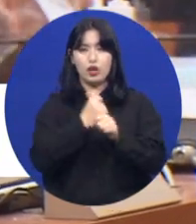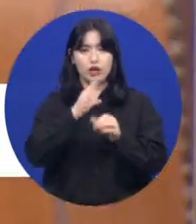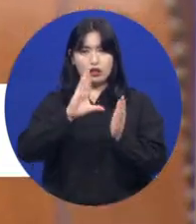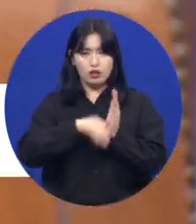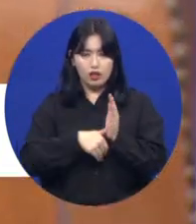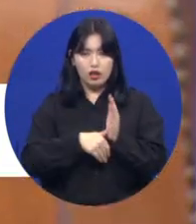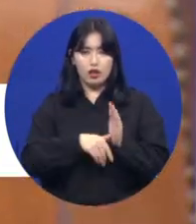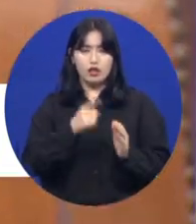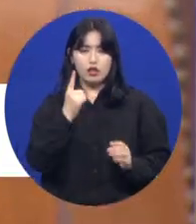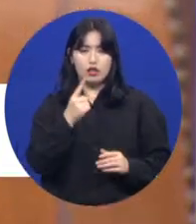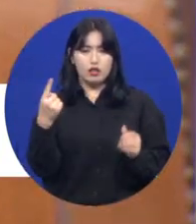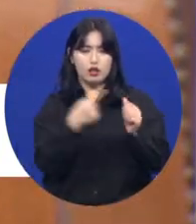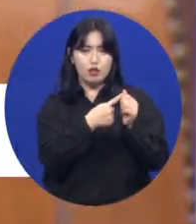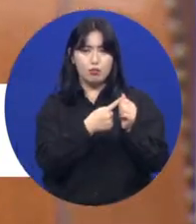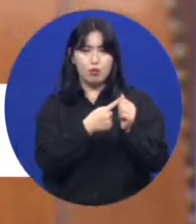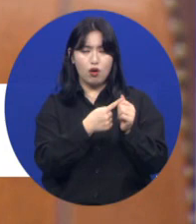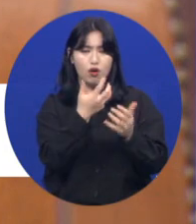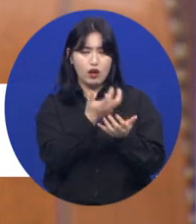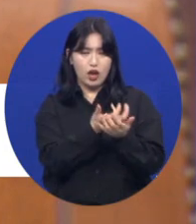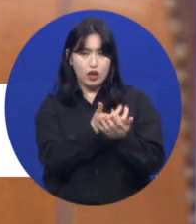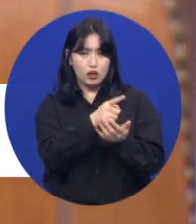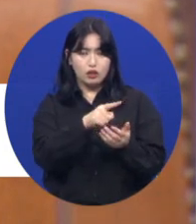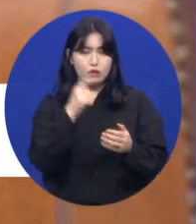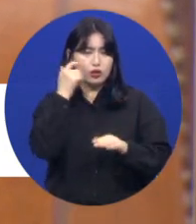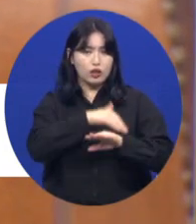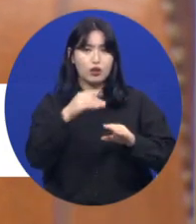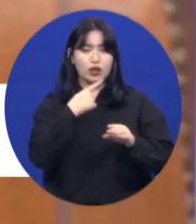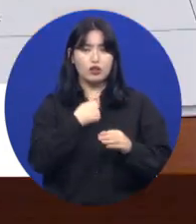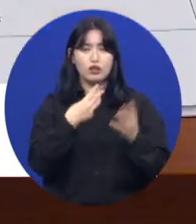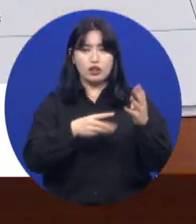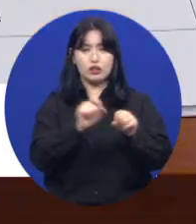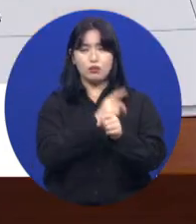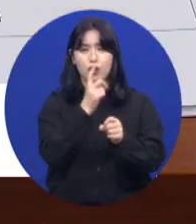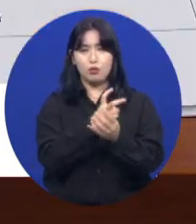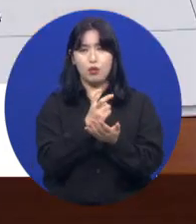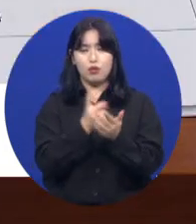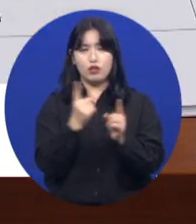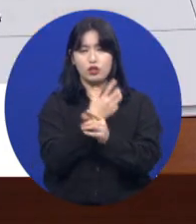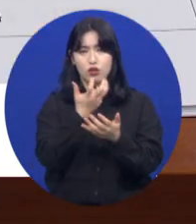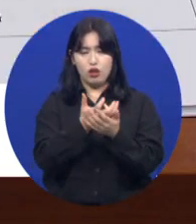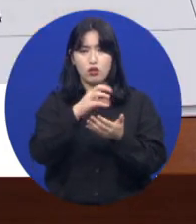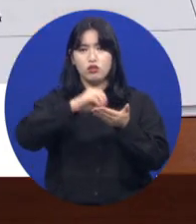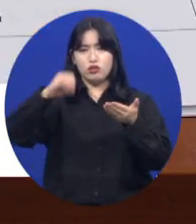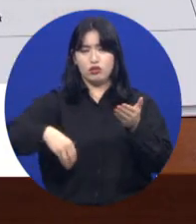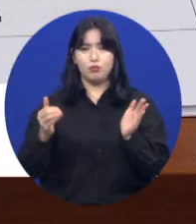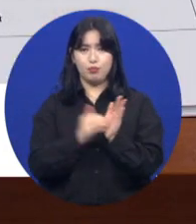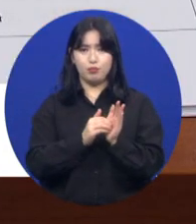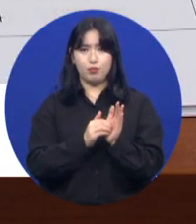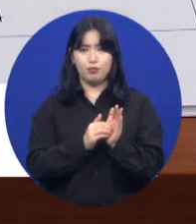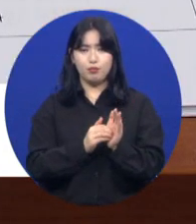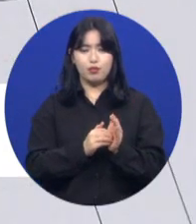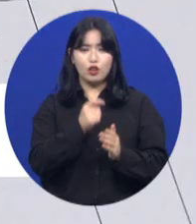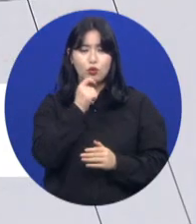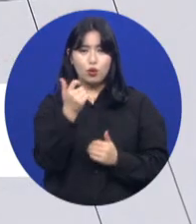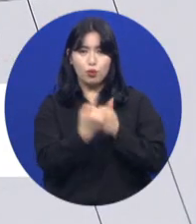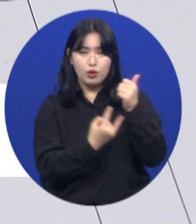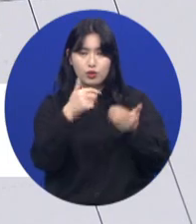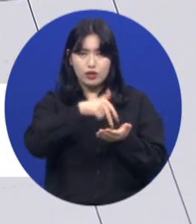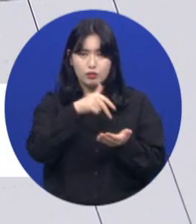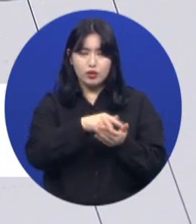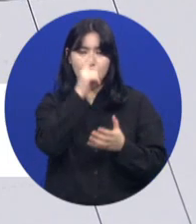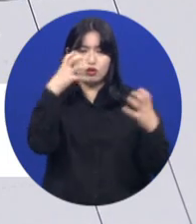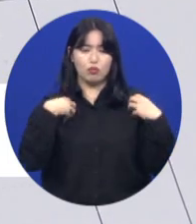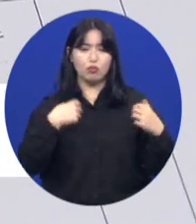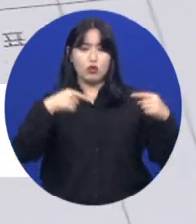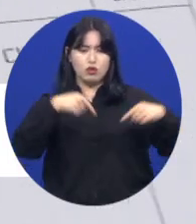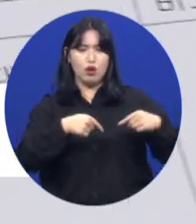당초 1번 안건으로 다룰 예정이던 제주 4.3 특별법 개정안을 제외시켰습니다. 소위원회는 정부